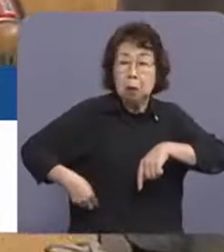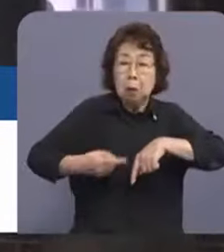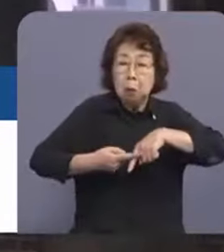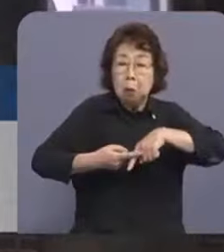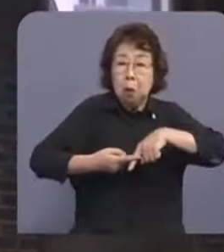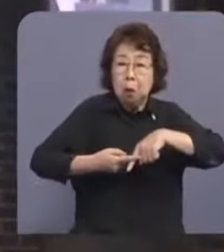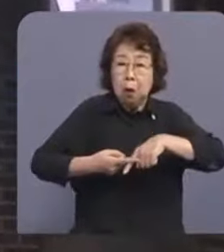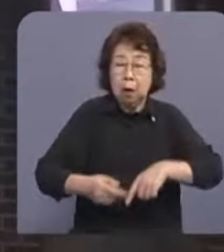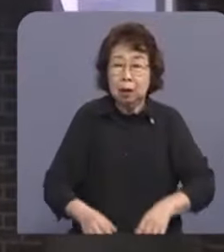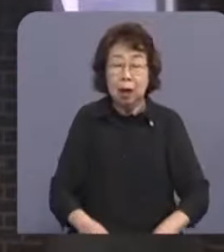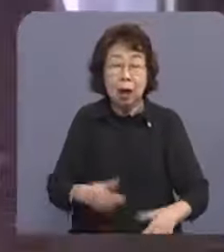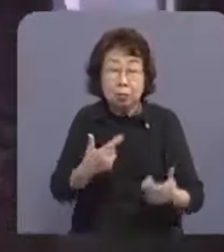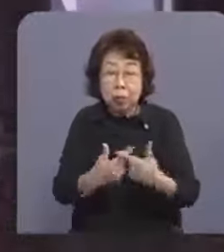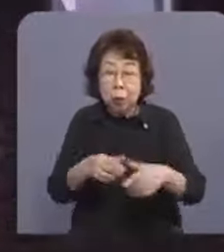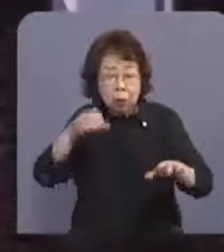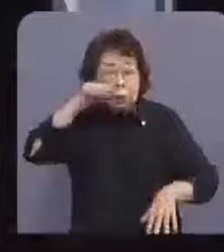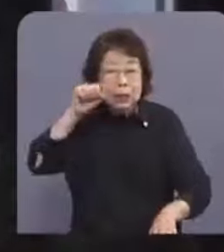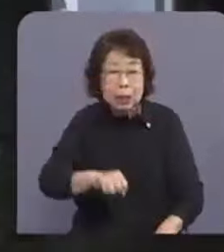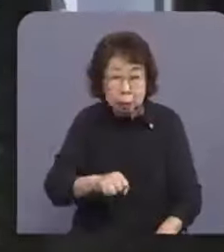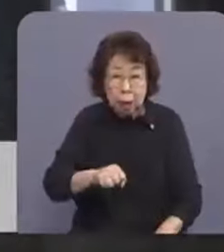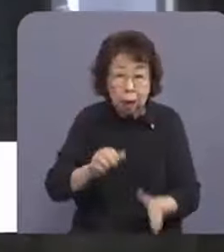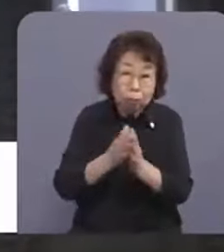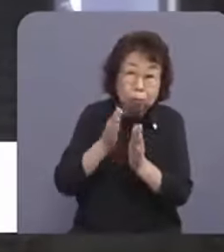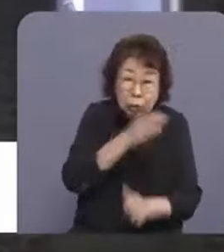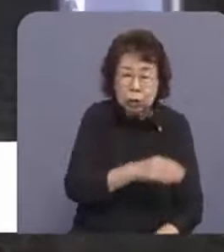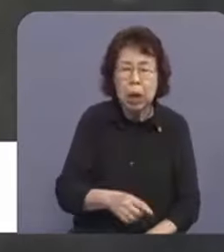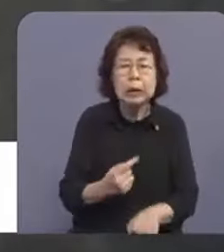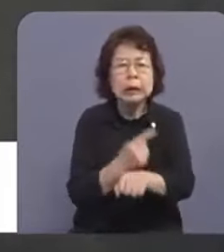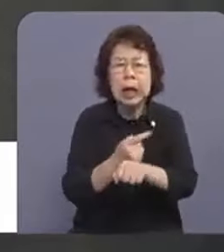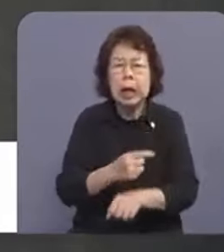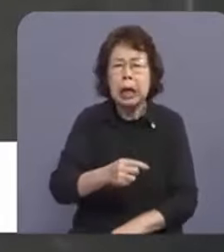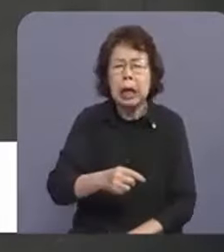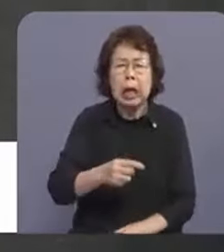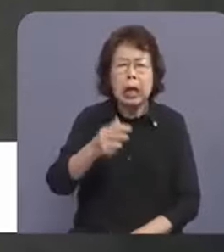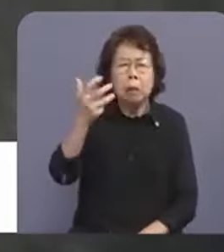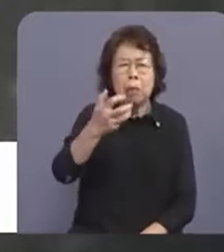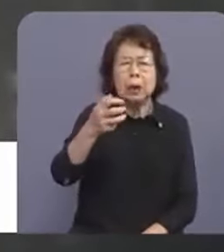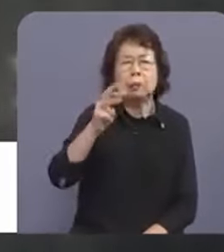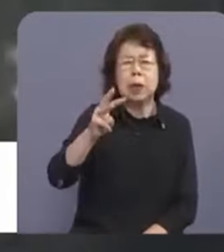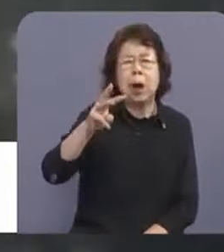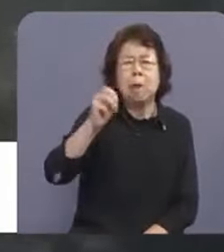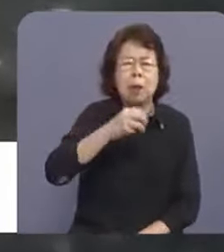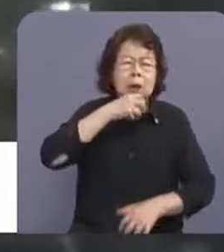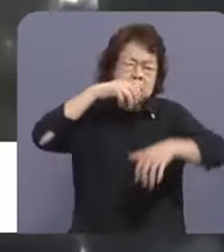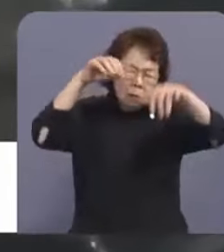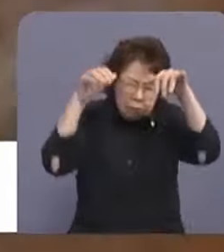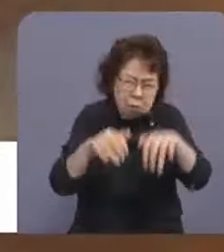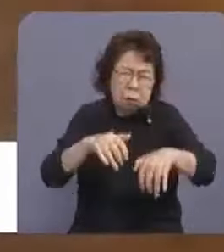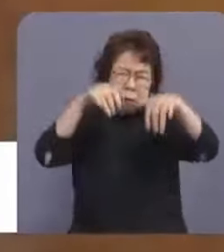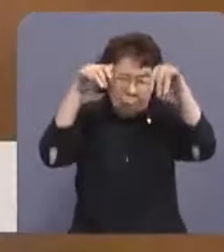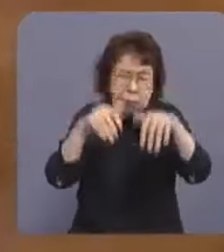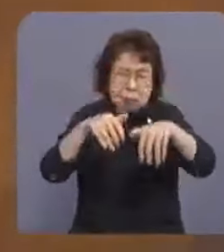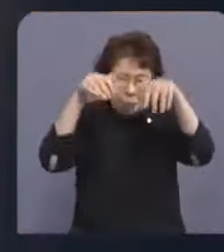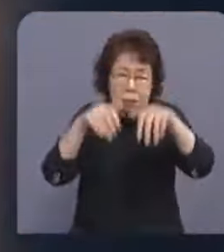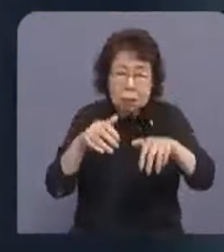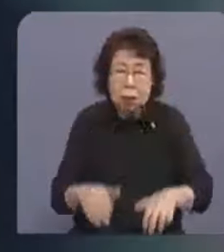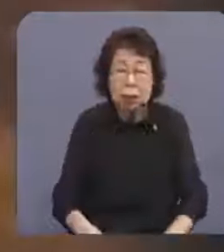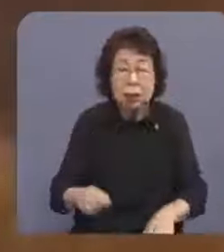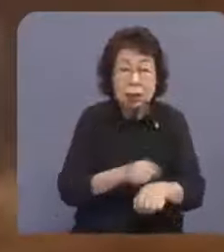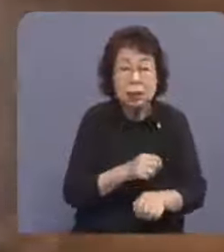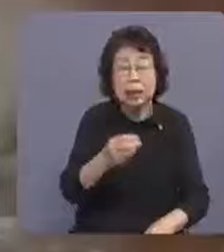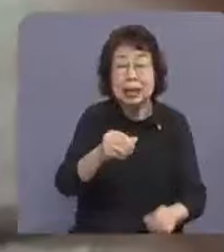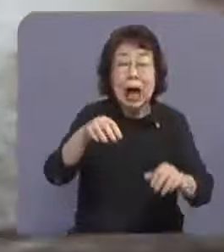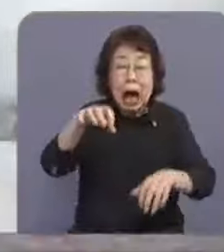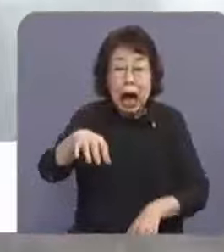요만큼. 부산에는 오늘 새벽 0시부터 시간당 최고 83mm의 비가 쏟아졌습니다. 특히